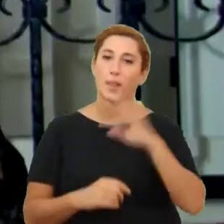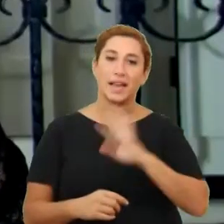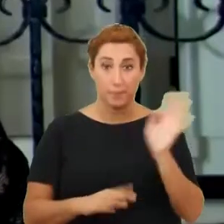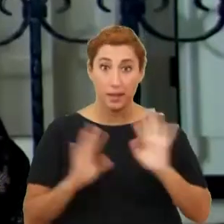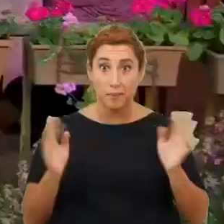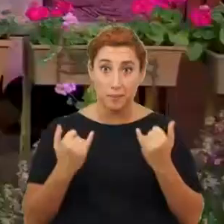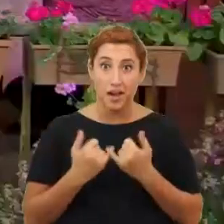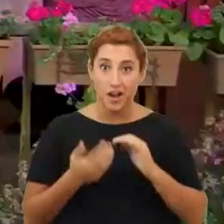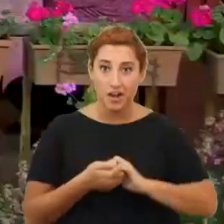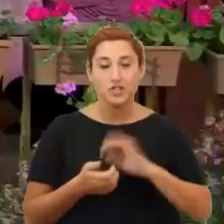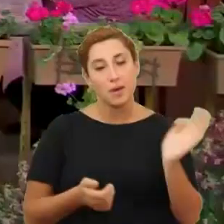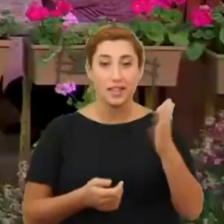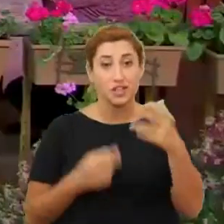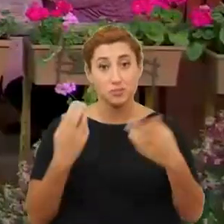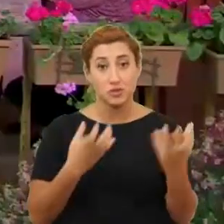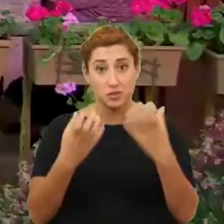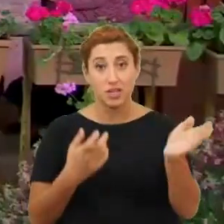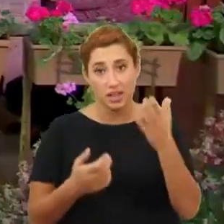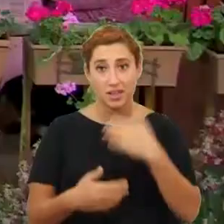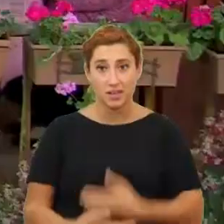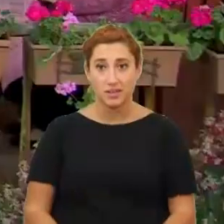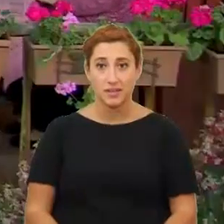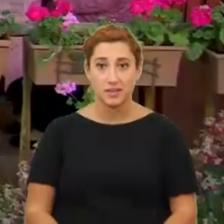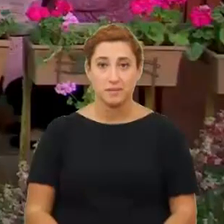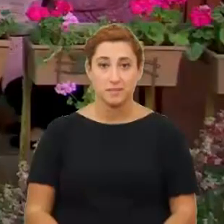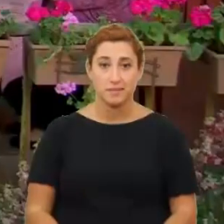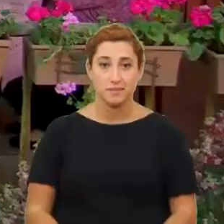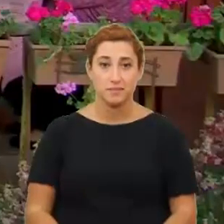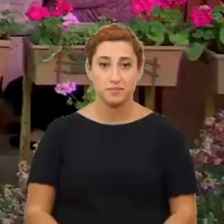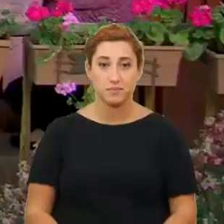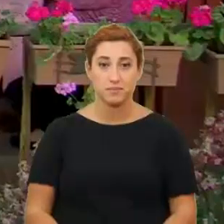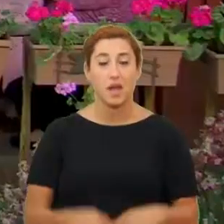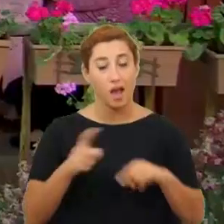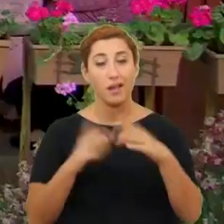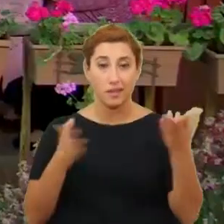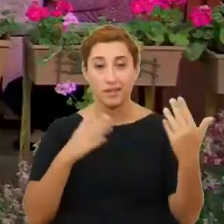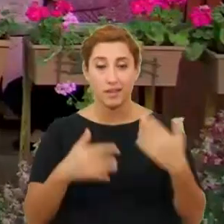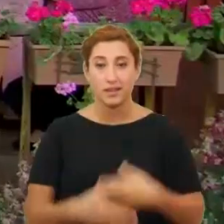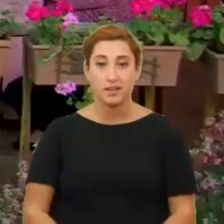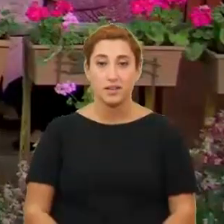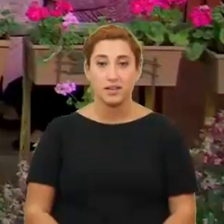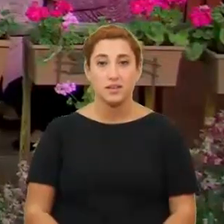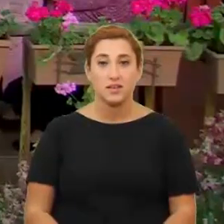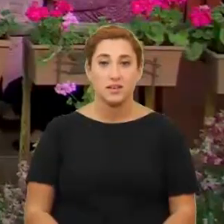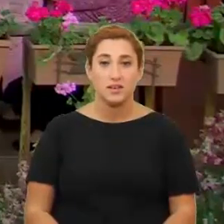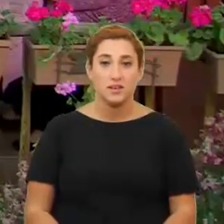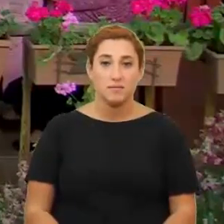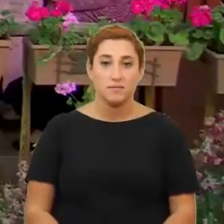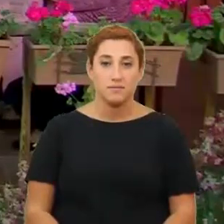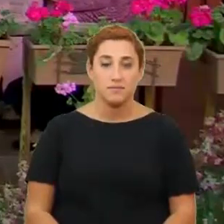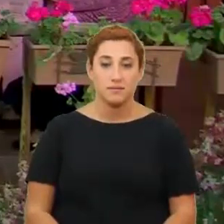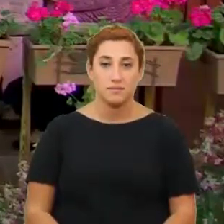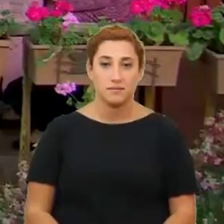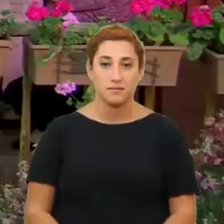sonra gidelim. Tamam kankacığım? Tamam. Hadi pişin pişin. Hadi hadi. Hadi bakayım. Hadi, hadi bakalım. Hakan at. Tamam Enat. Hay Allah. Silahımız bak yerine